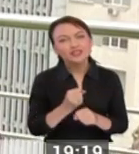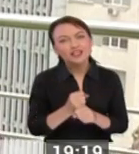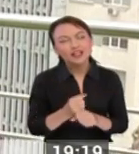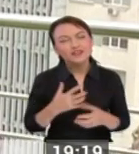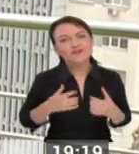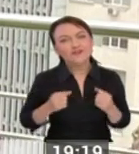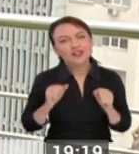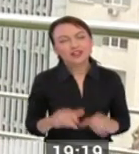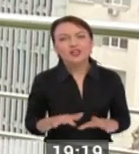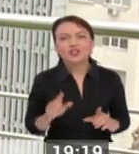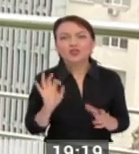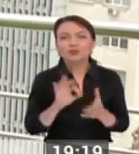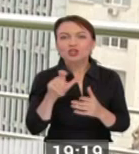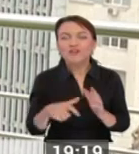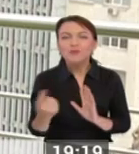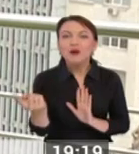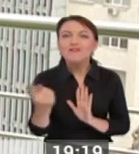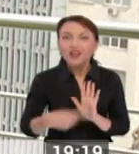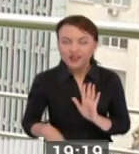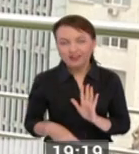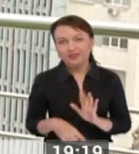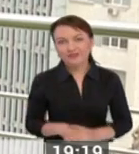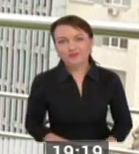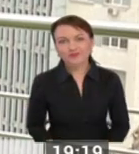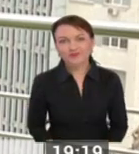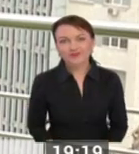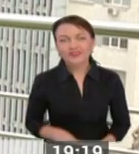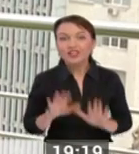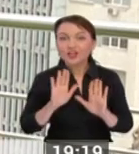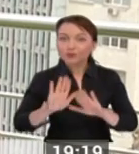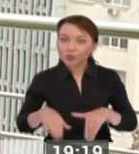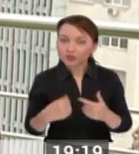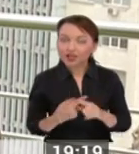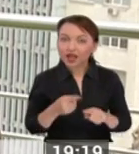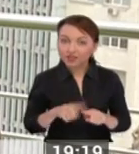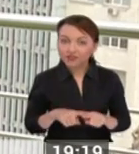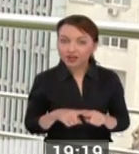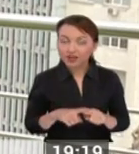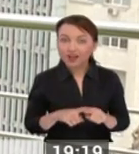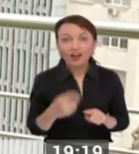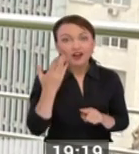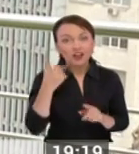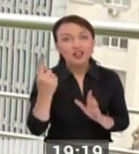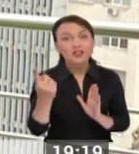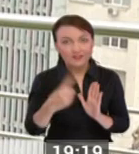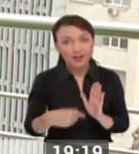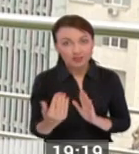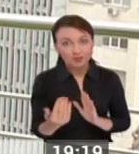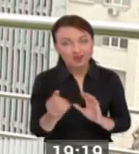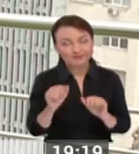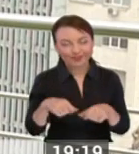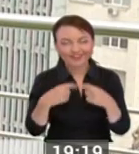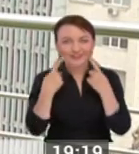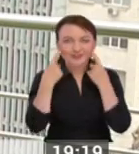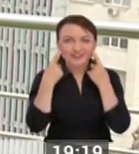что-то такое, чтобы человек тебе поверил. И лишь после этого, когда доверяет тебе, он может